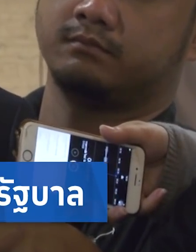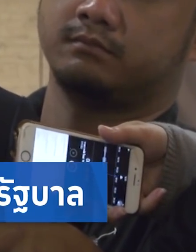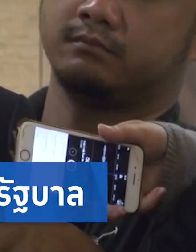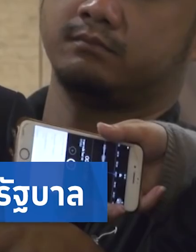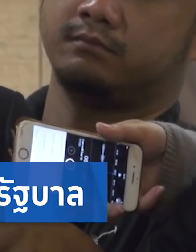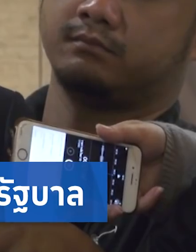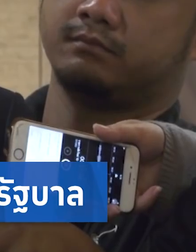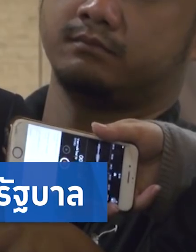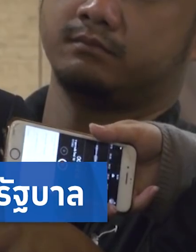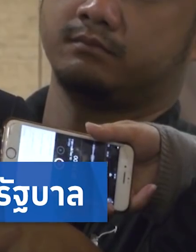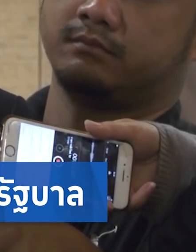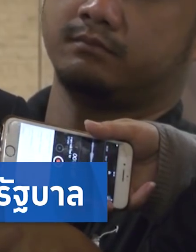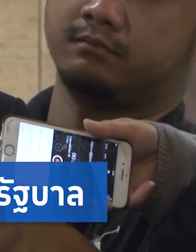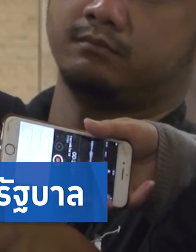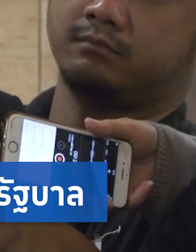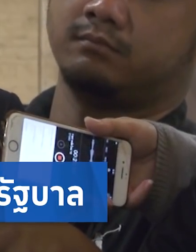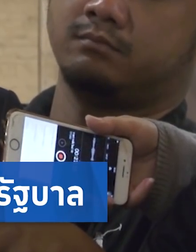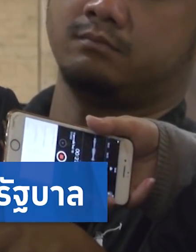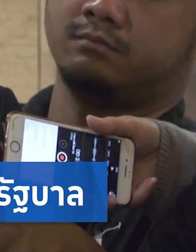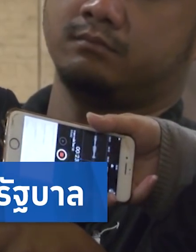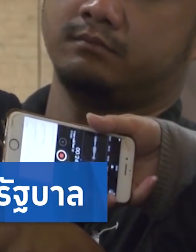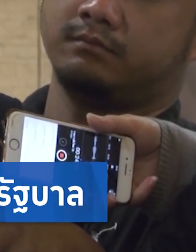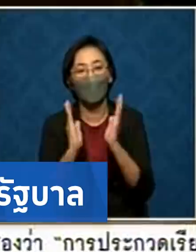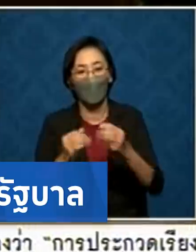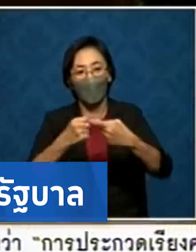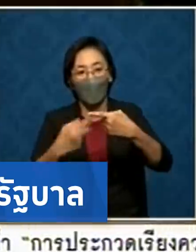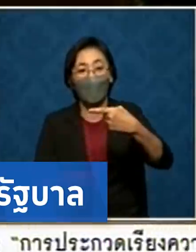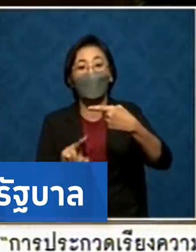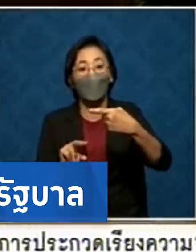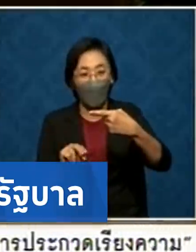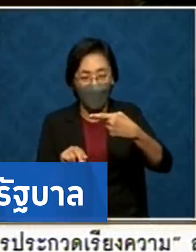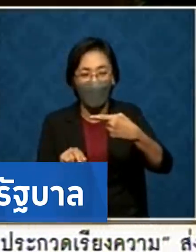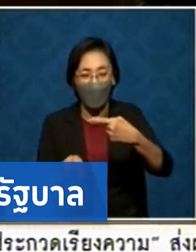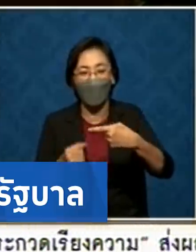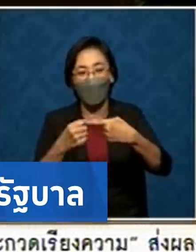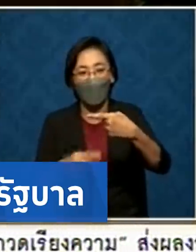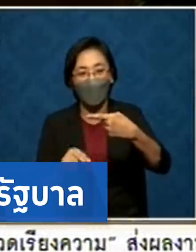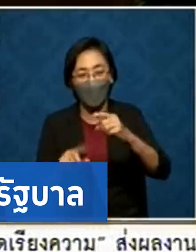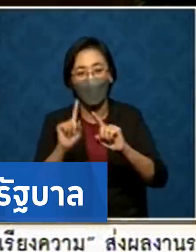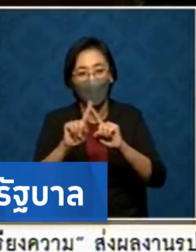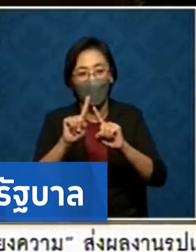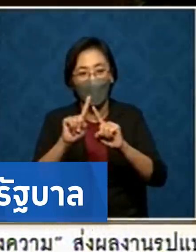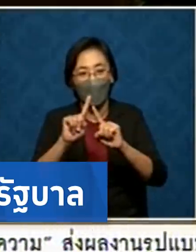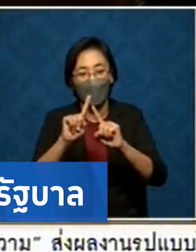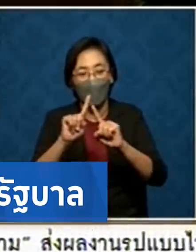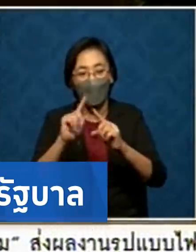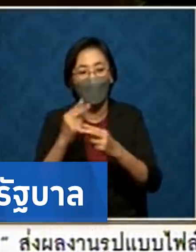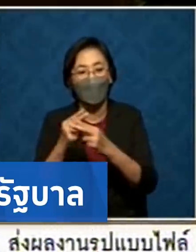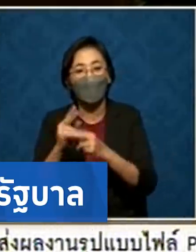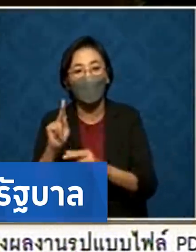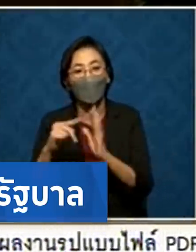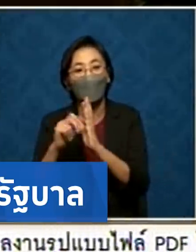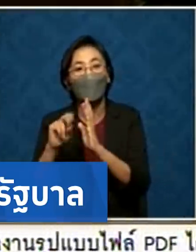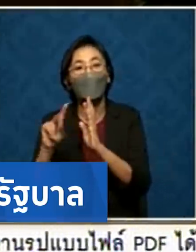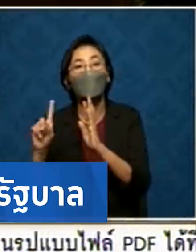อายุมากแต่ดื้อกว่าเด็กหัวรุนแรงเหรียญหลวงพ่อแตะปุ๊บลิ่วล้อเดินออกมาปั๊บสร้างภาพเป็นคนดีพูด